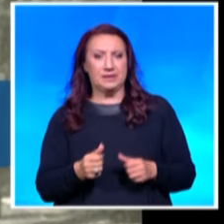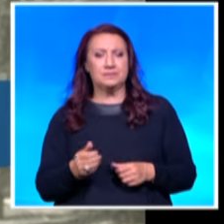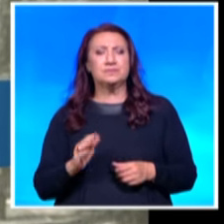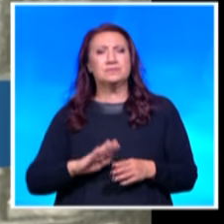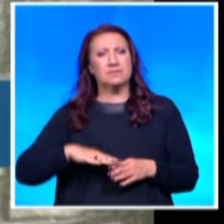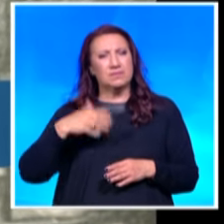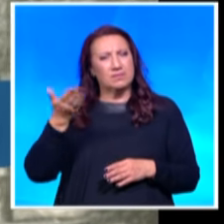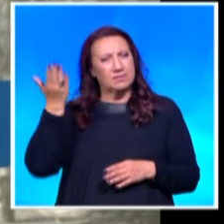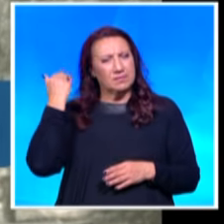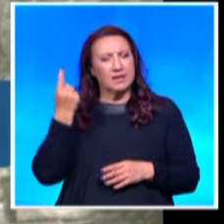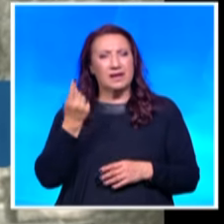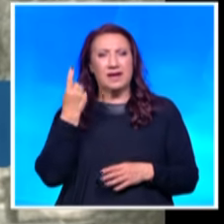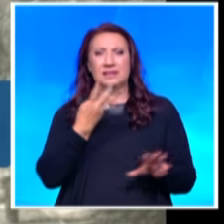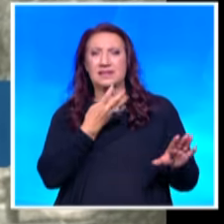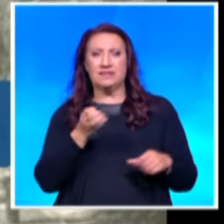армия през